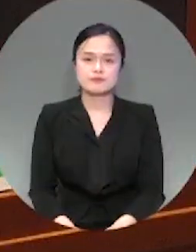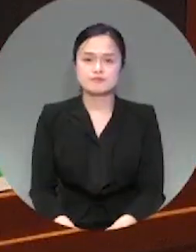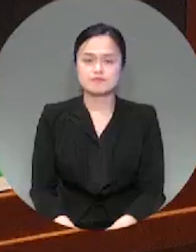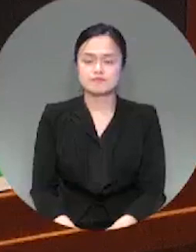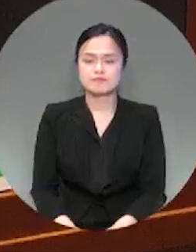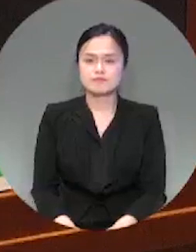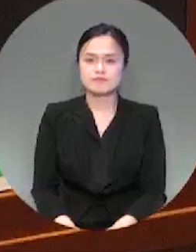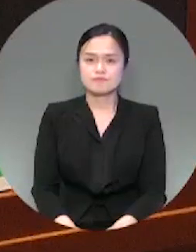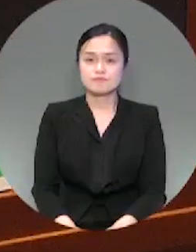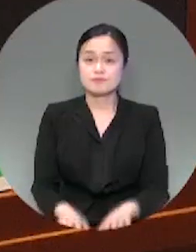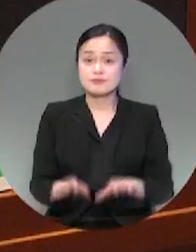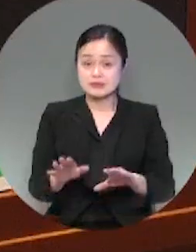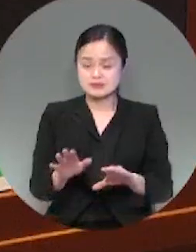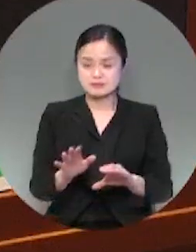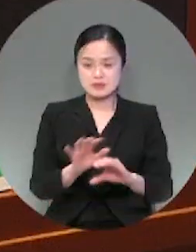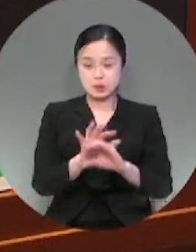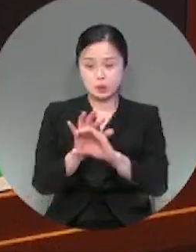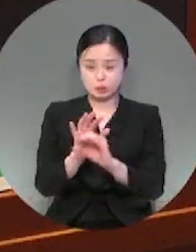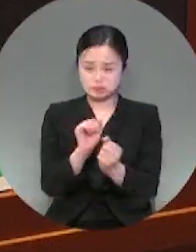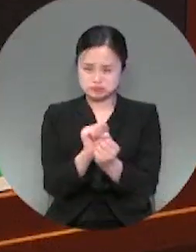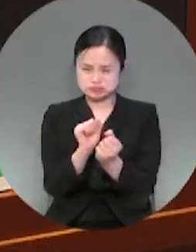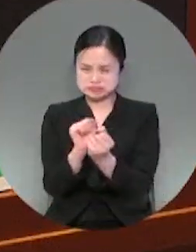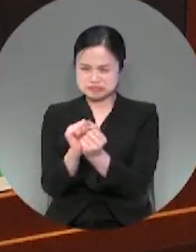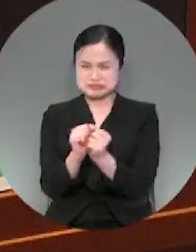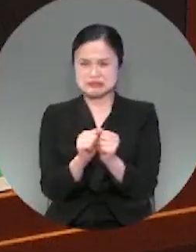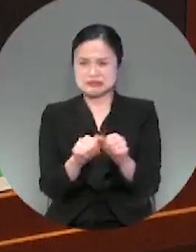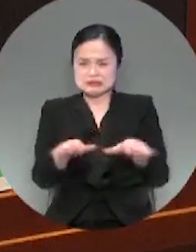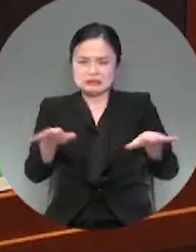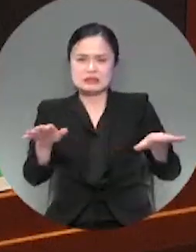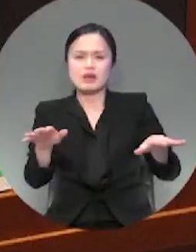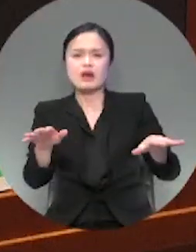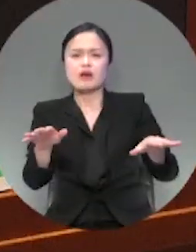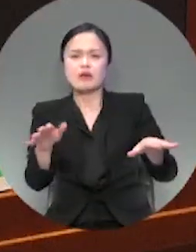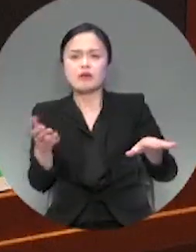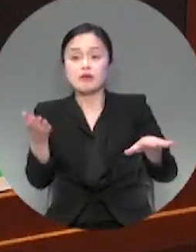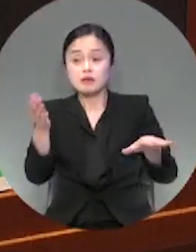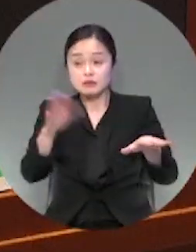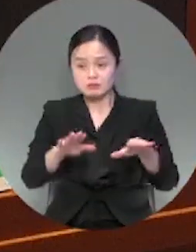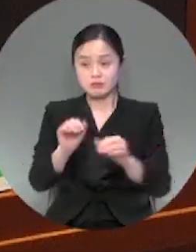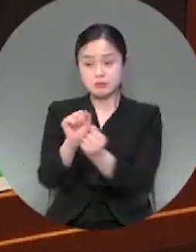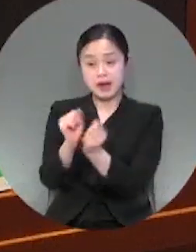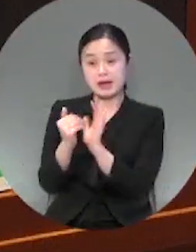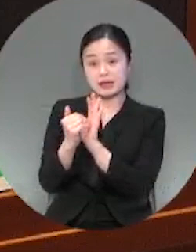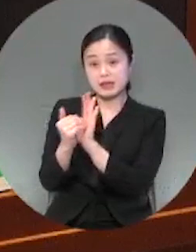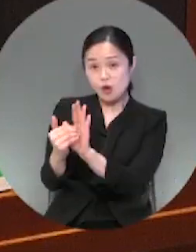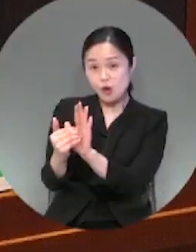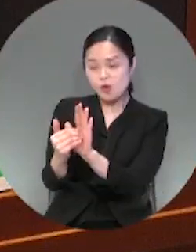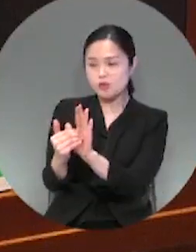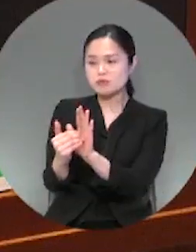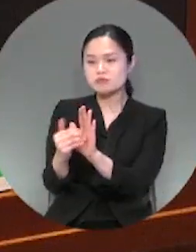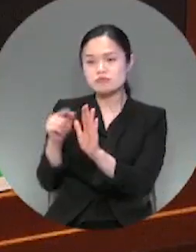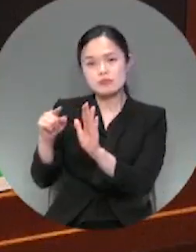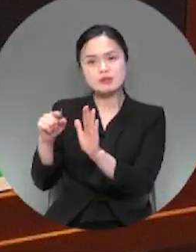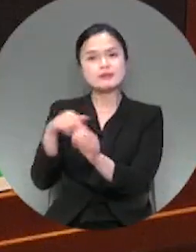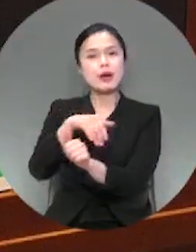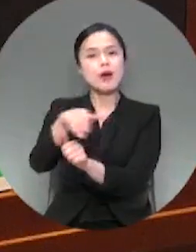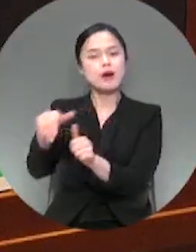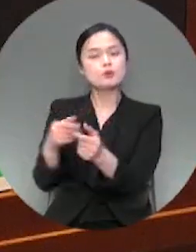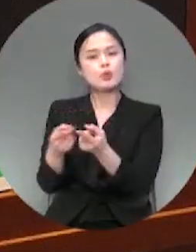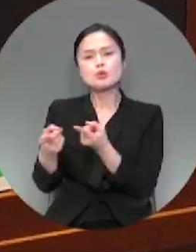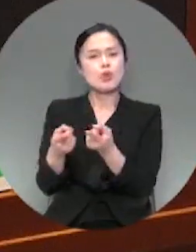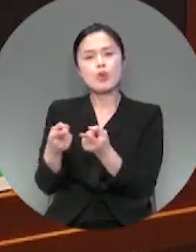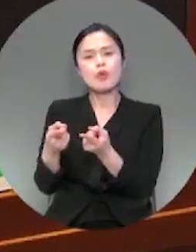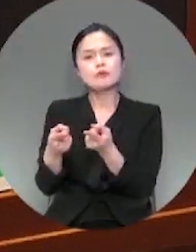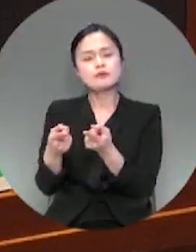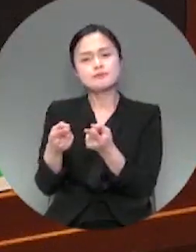확진자 수가 늘어났지만은 방역에 대한 패러다임도 확 바뀌었습니다. 이제 아시는 것처럼 그래서 중증자